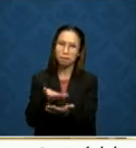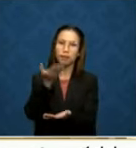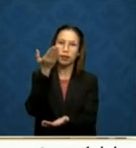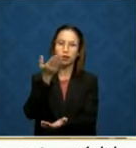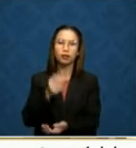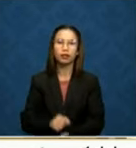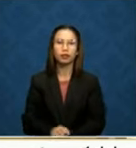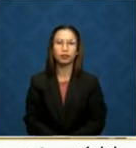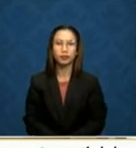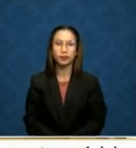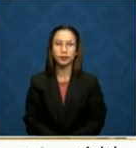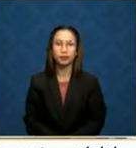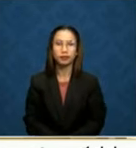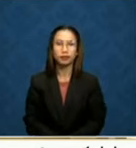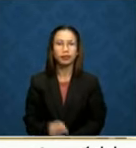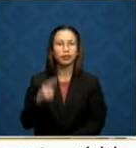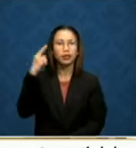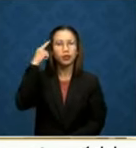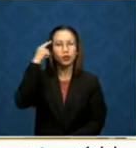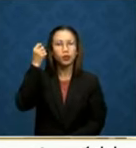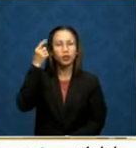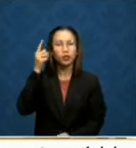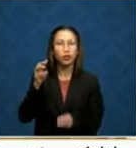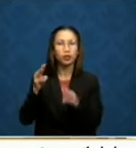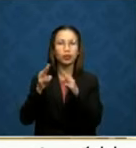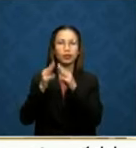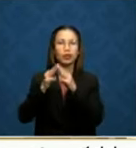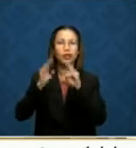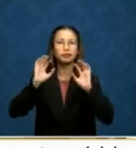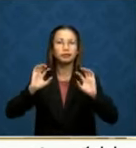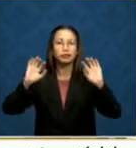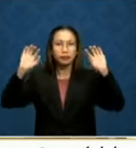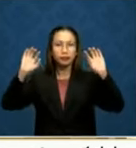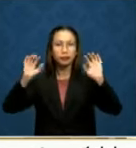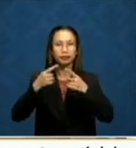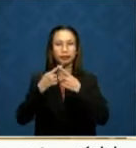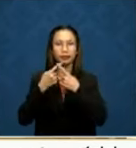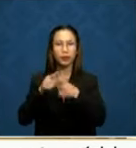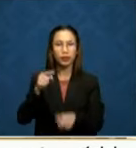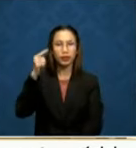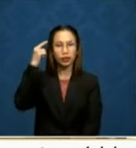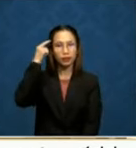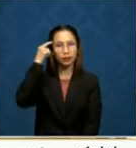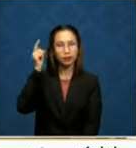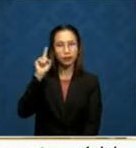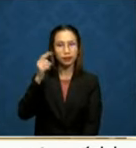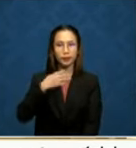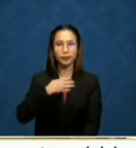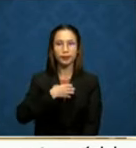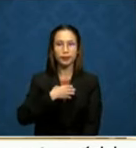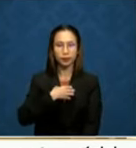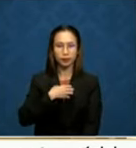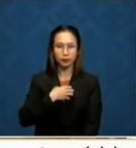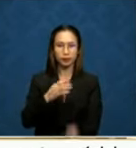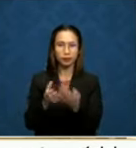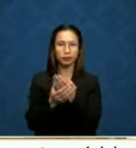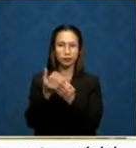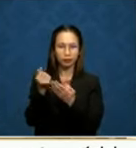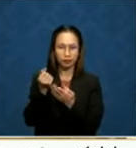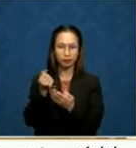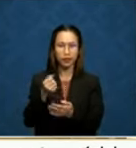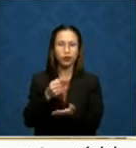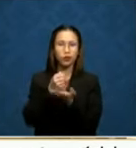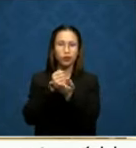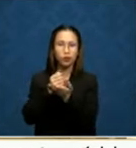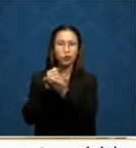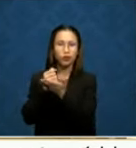ครับก็เข้าใจวาติดสัญญาของรัฐแต่ยไกได้ครับ ที่อยากใช้สภาเป็ป